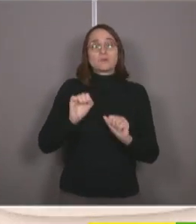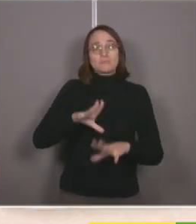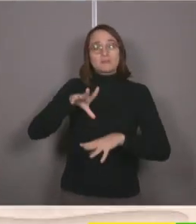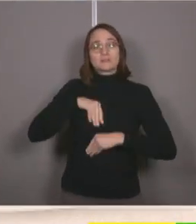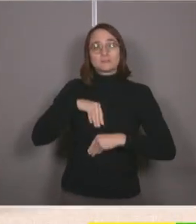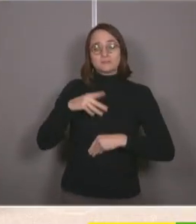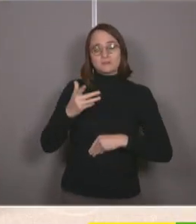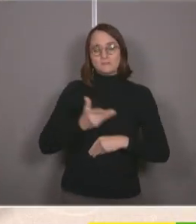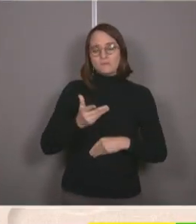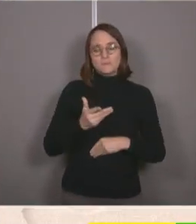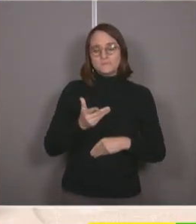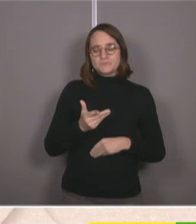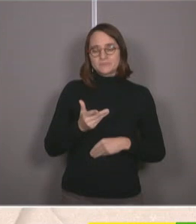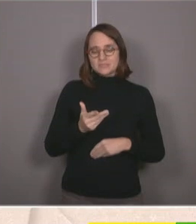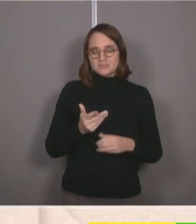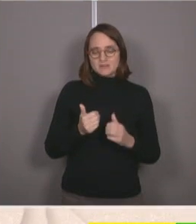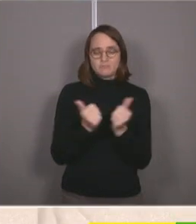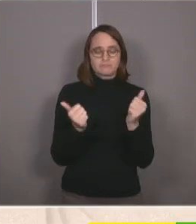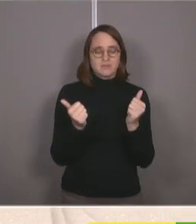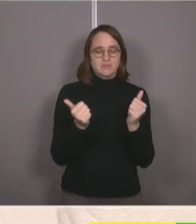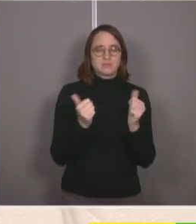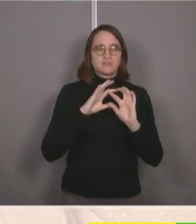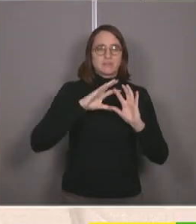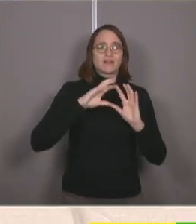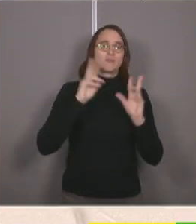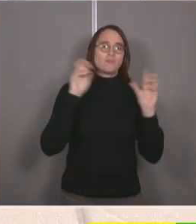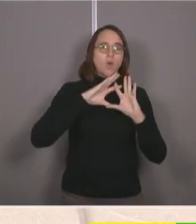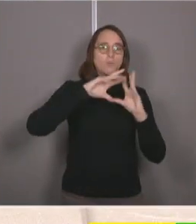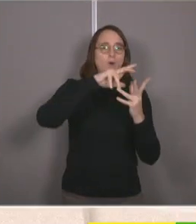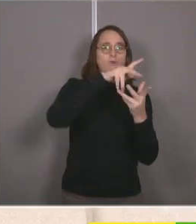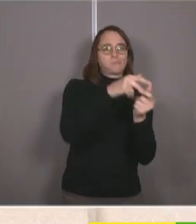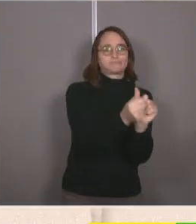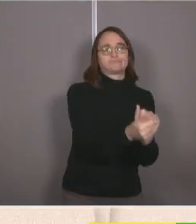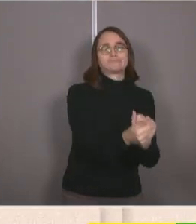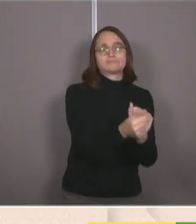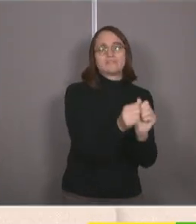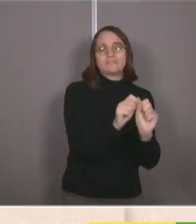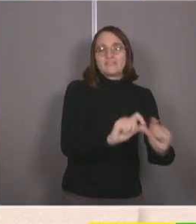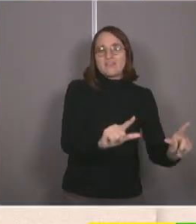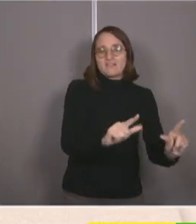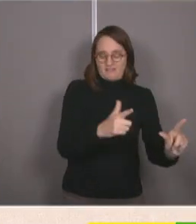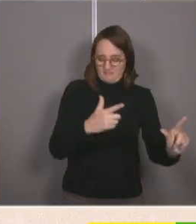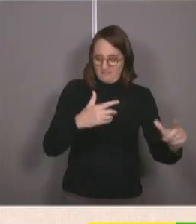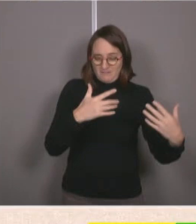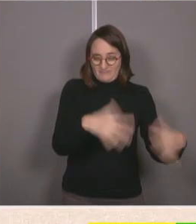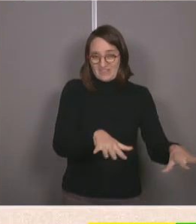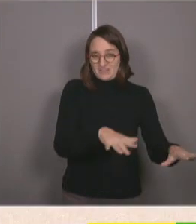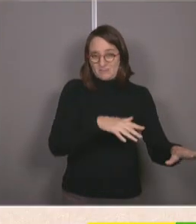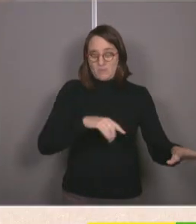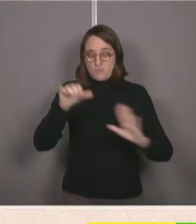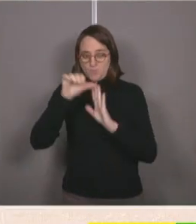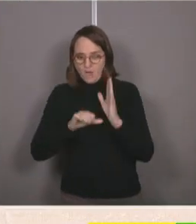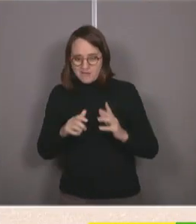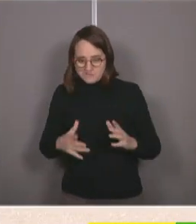dimension, cette opposition. Fin du monde, fin du mois. Et ce qui est très frappant, et c'est une évolution très forte par rapport à il y a une dizaine